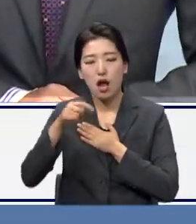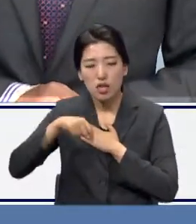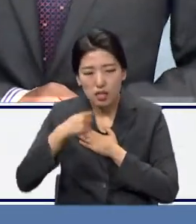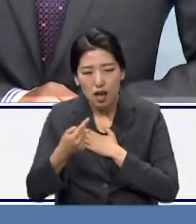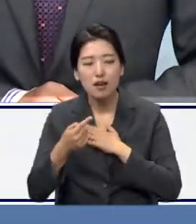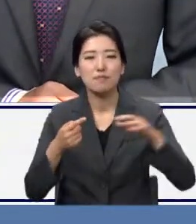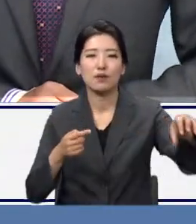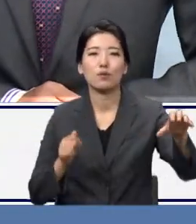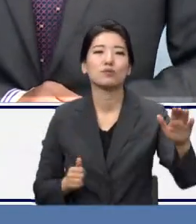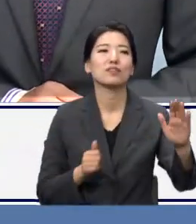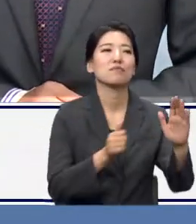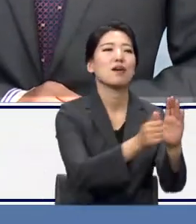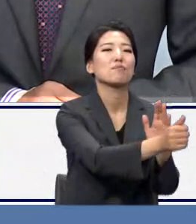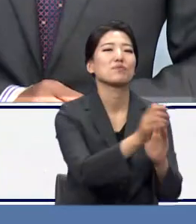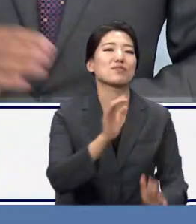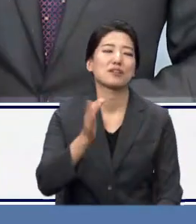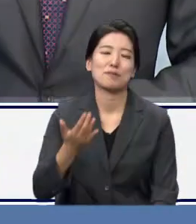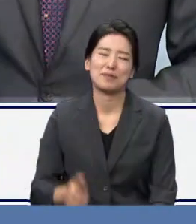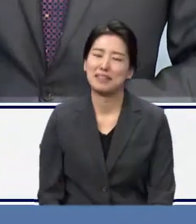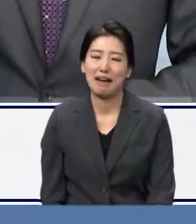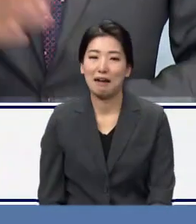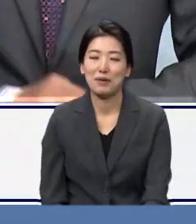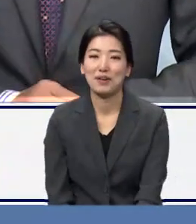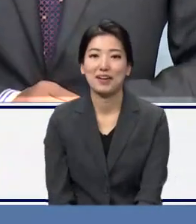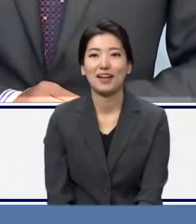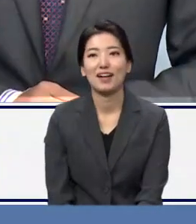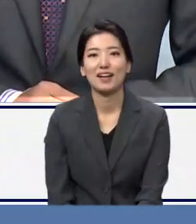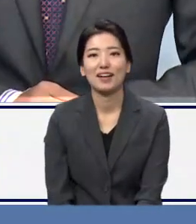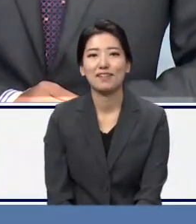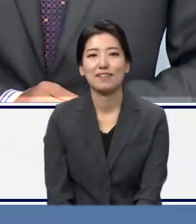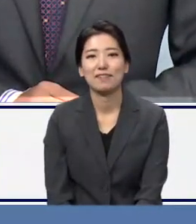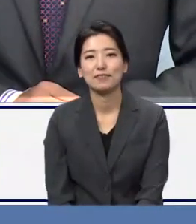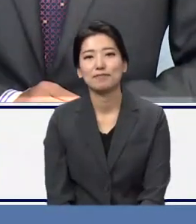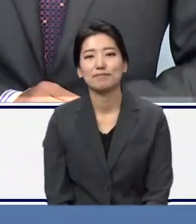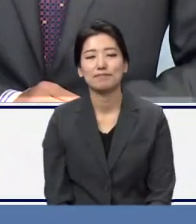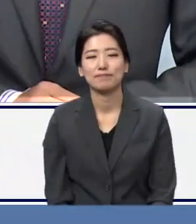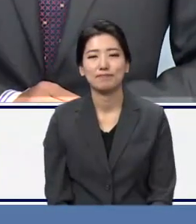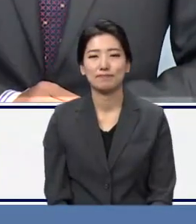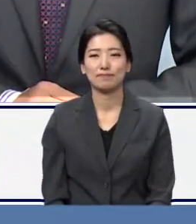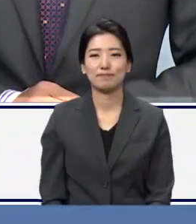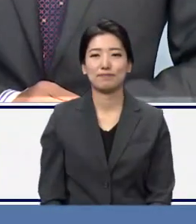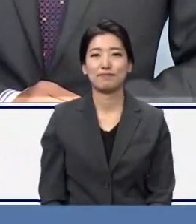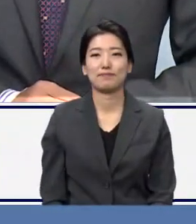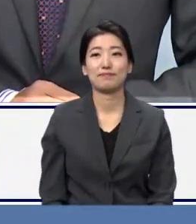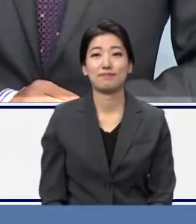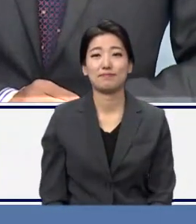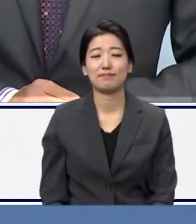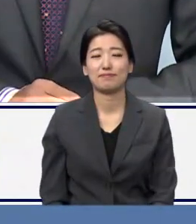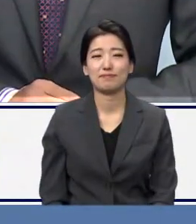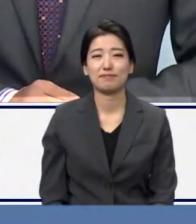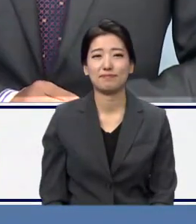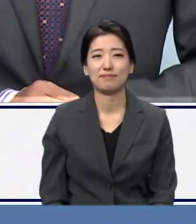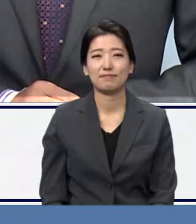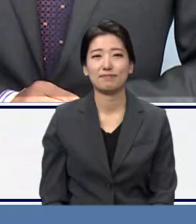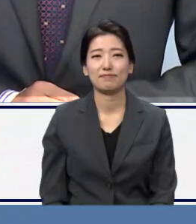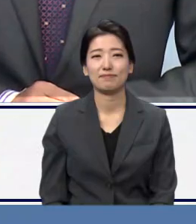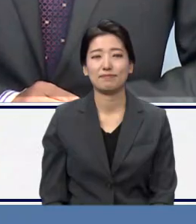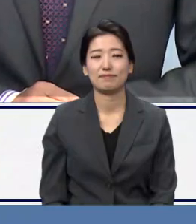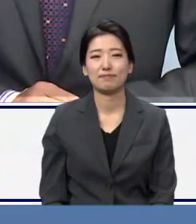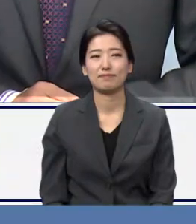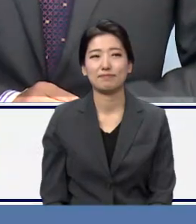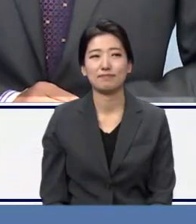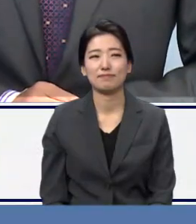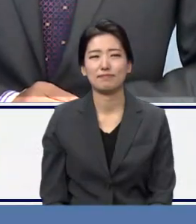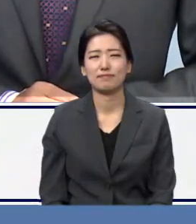대단한 곳이 이제 사실은 북 인데요 뭐 저기는 외 부니까 저렇게 뿐이 할 수 없었겠죠 그리고 그 지도자의 생체 정보는